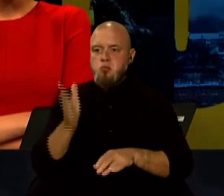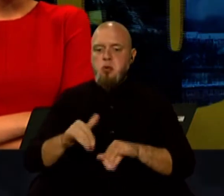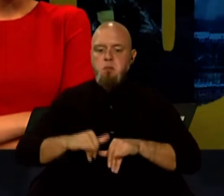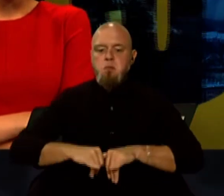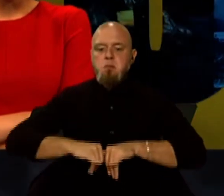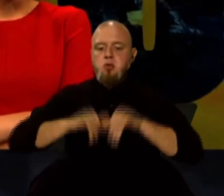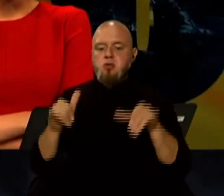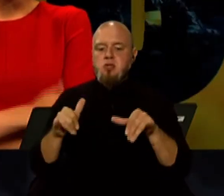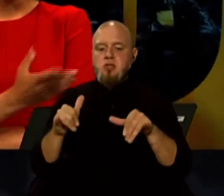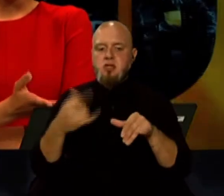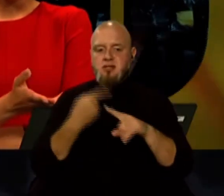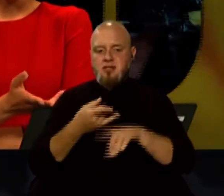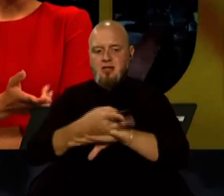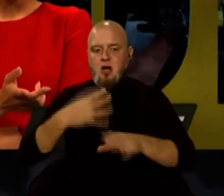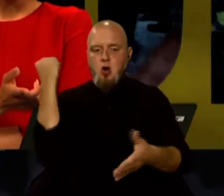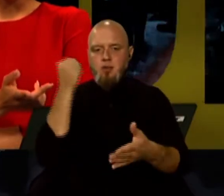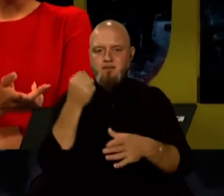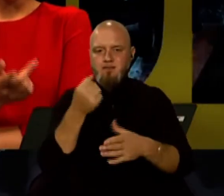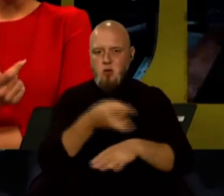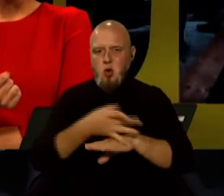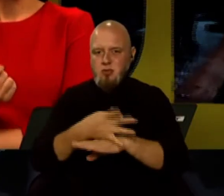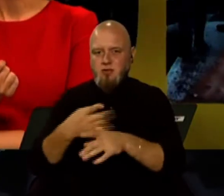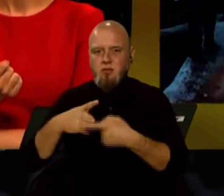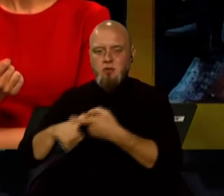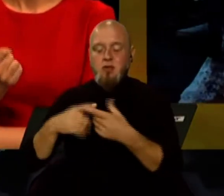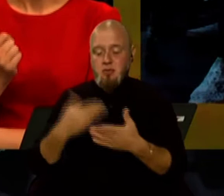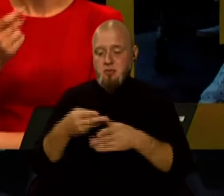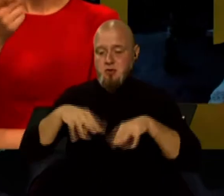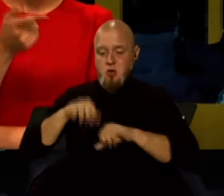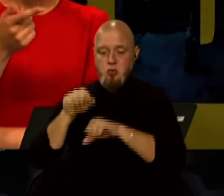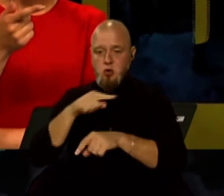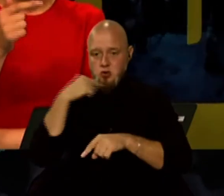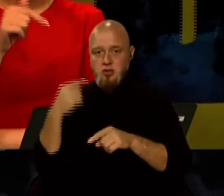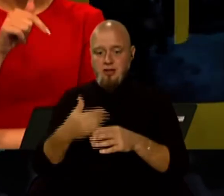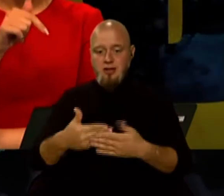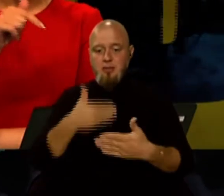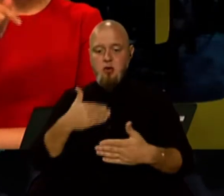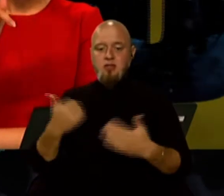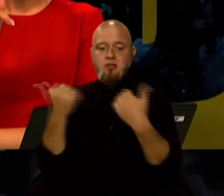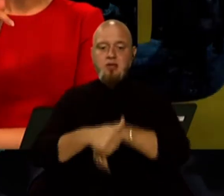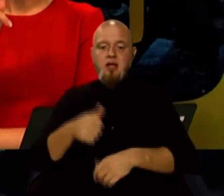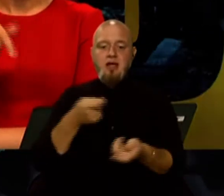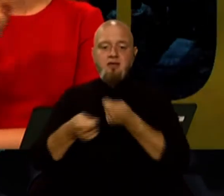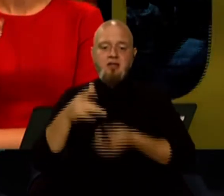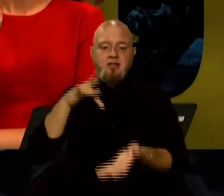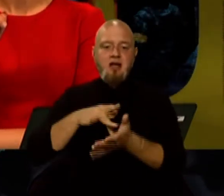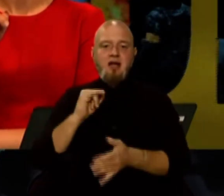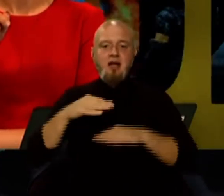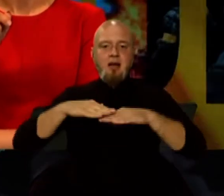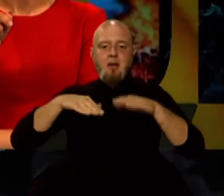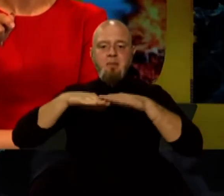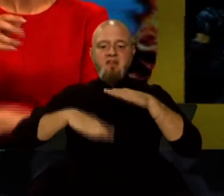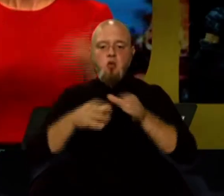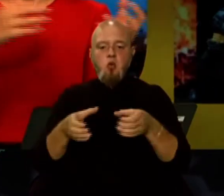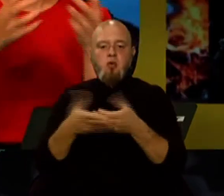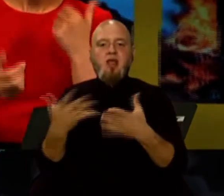обстрілів пов'язане? Наприклад, от Міністерство оборони Росії напередодні замінило керівництво цих центрального і південного угруповань, які якраз